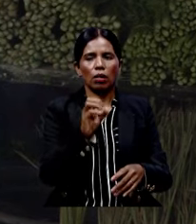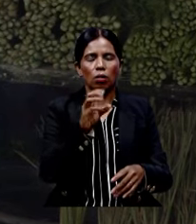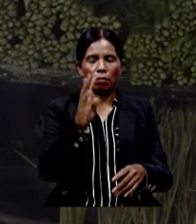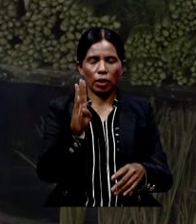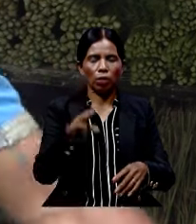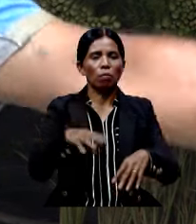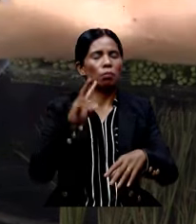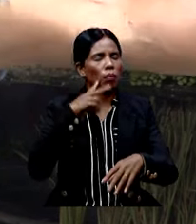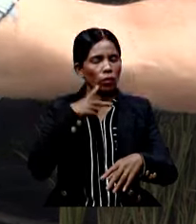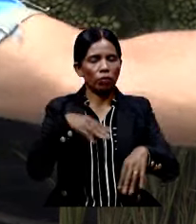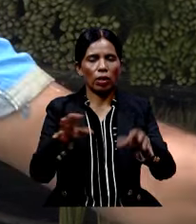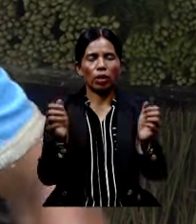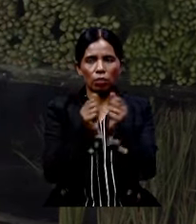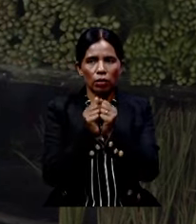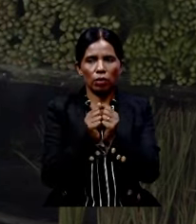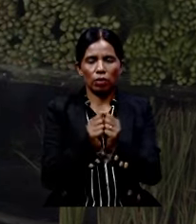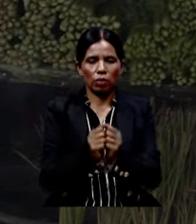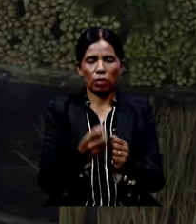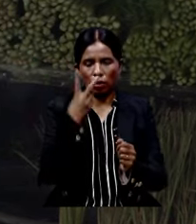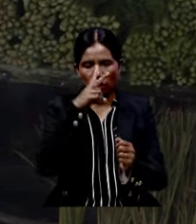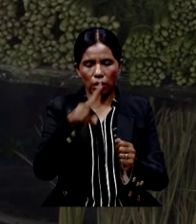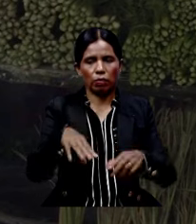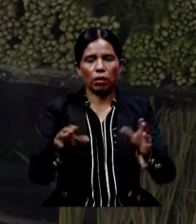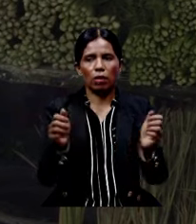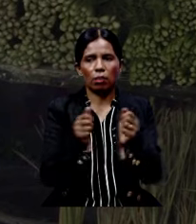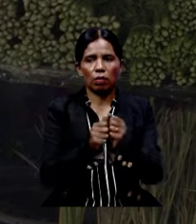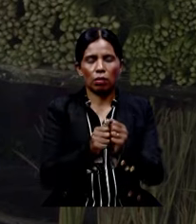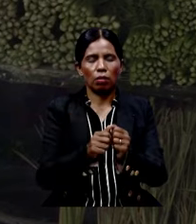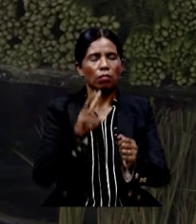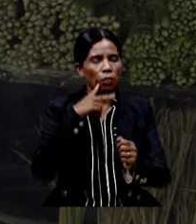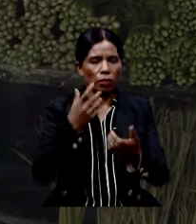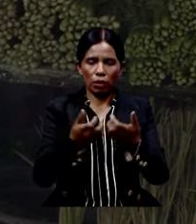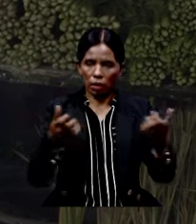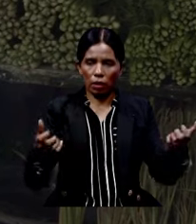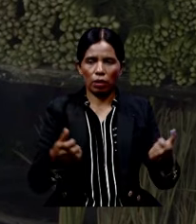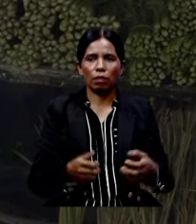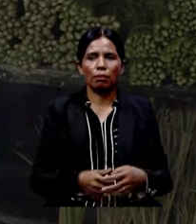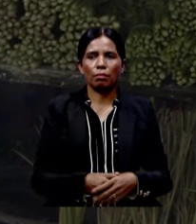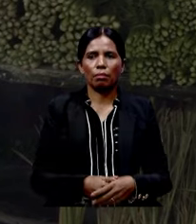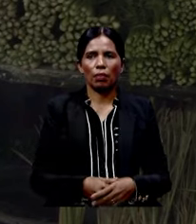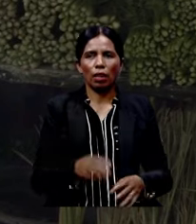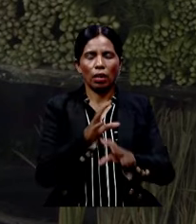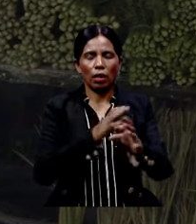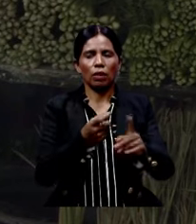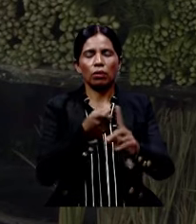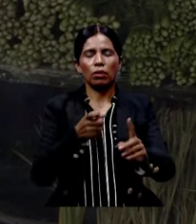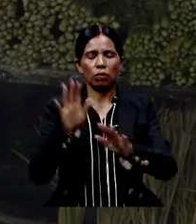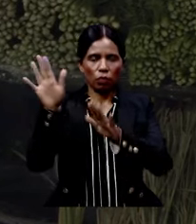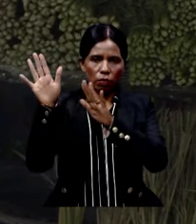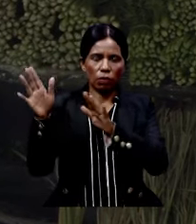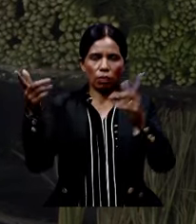mal tam tam sure ne bane ne ne kahur mal moro ketak ida be kareta husfo mai fa